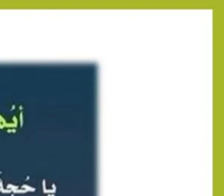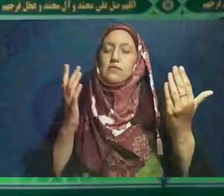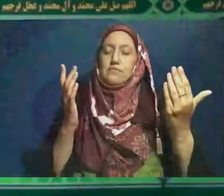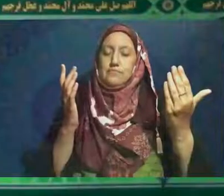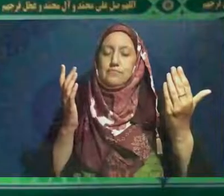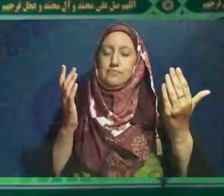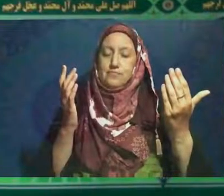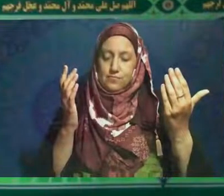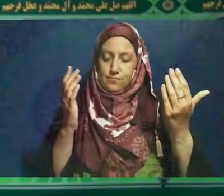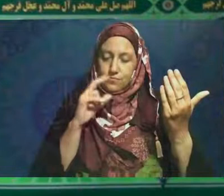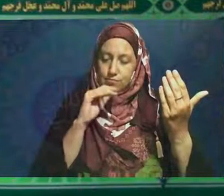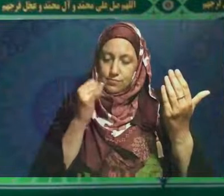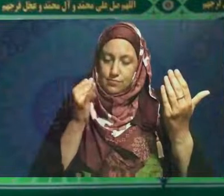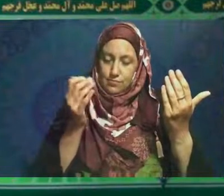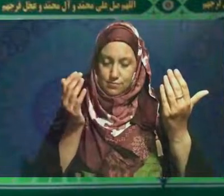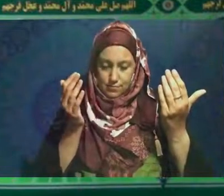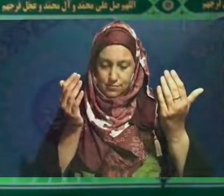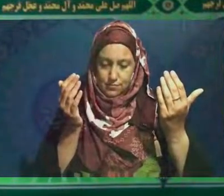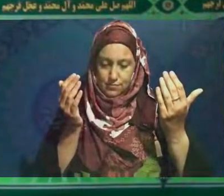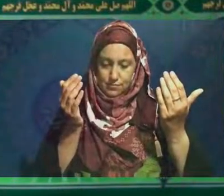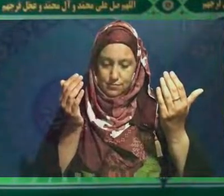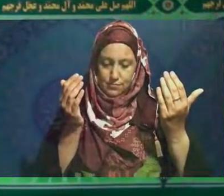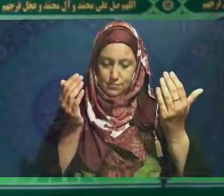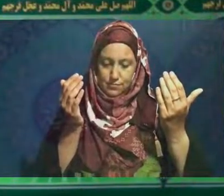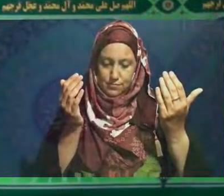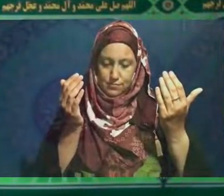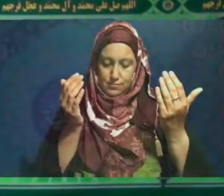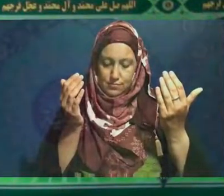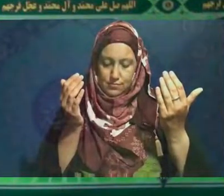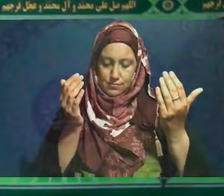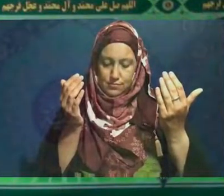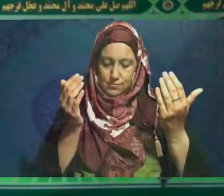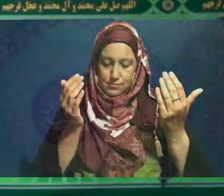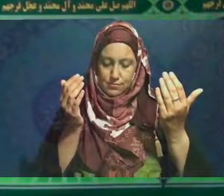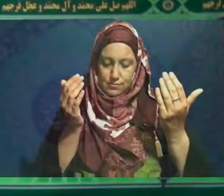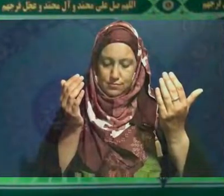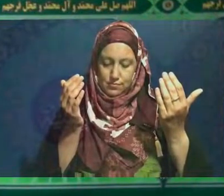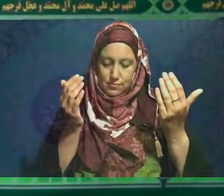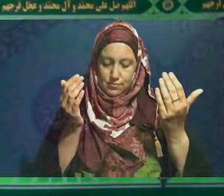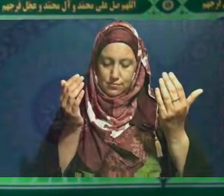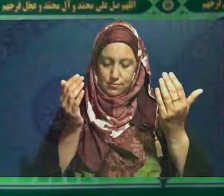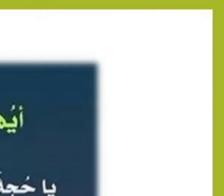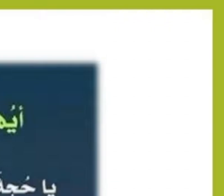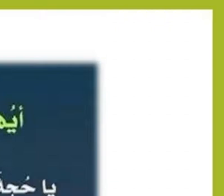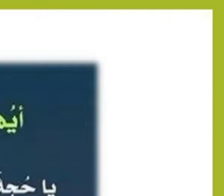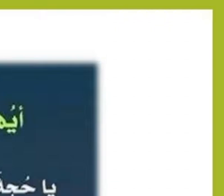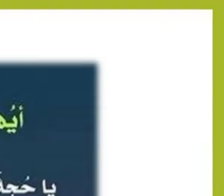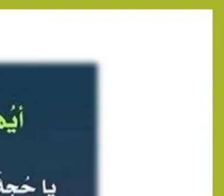يا ابن رسول الله يا حجة الله على